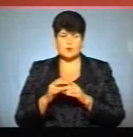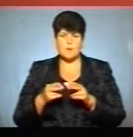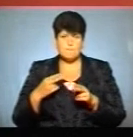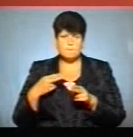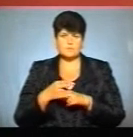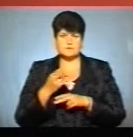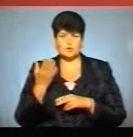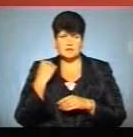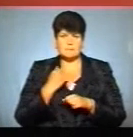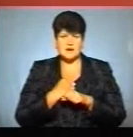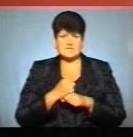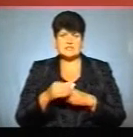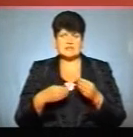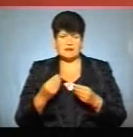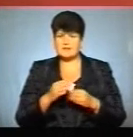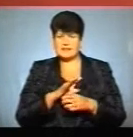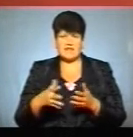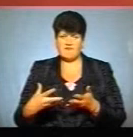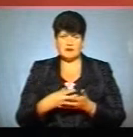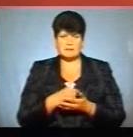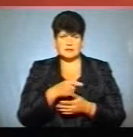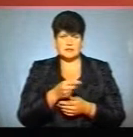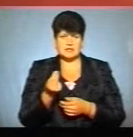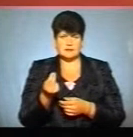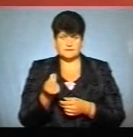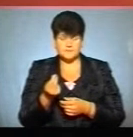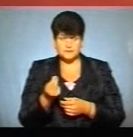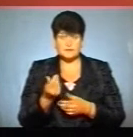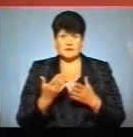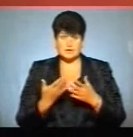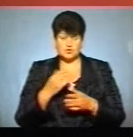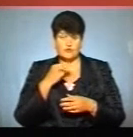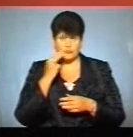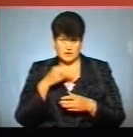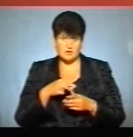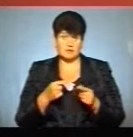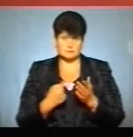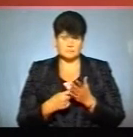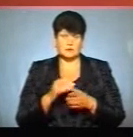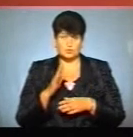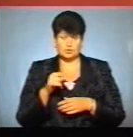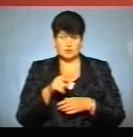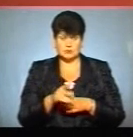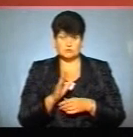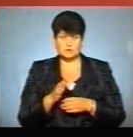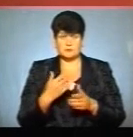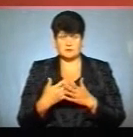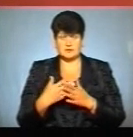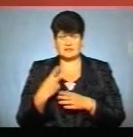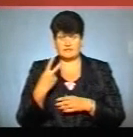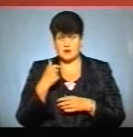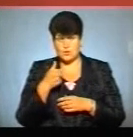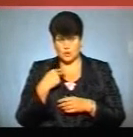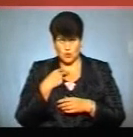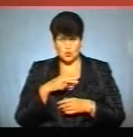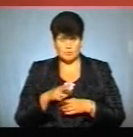колишнім працедавцям, які нібито не виплатили їй гроші. Якщо ж вину підозрюваної доведуть, їй загрожує приблизно 2 роки